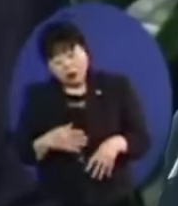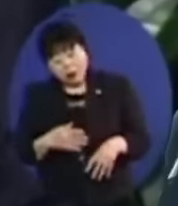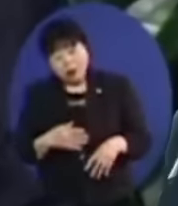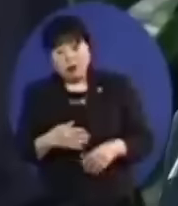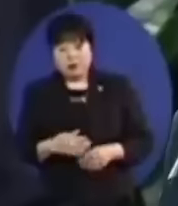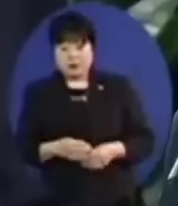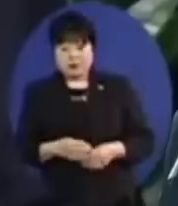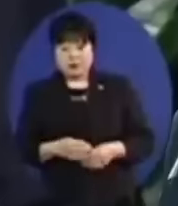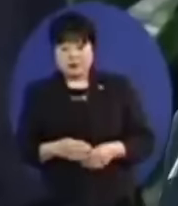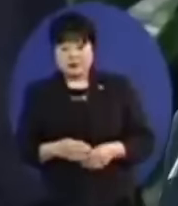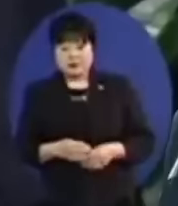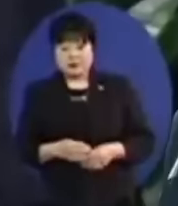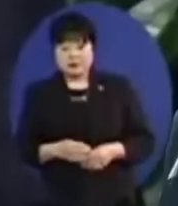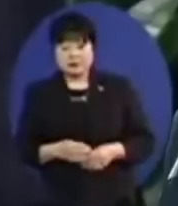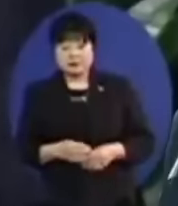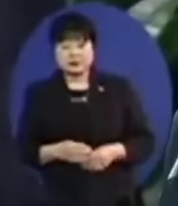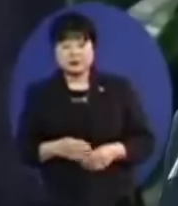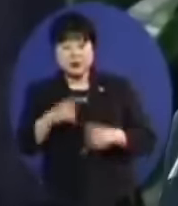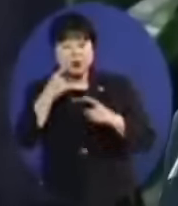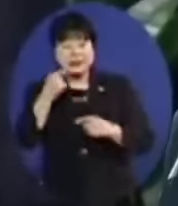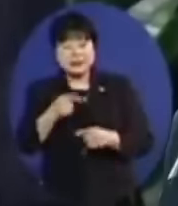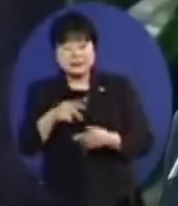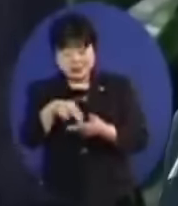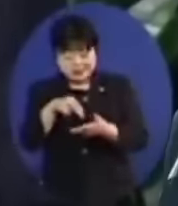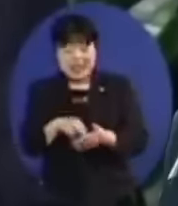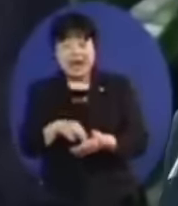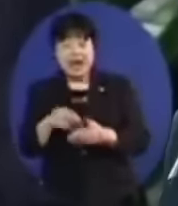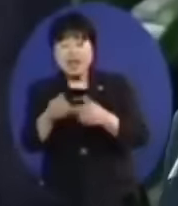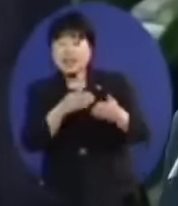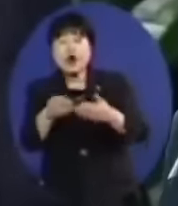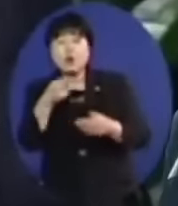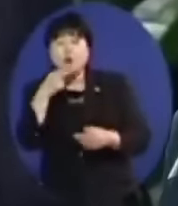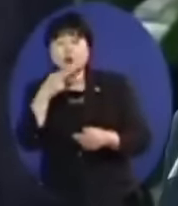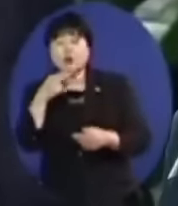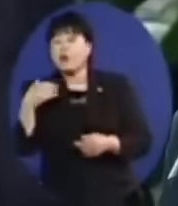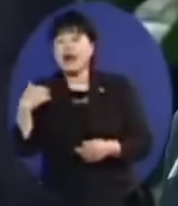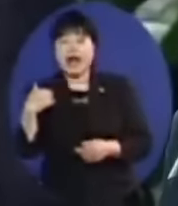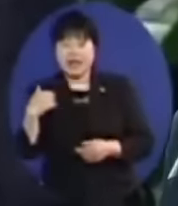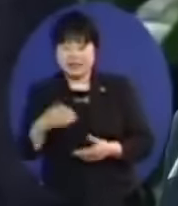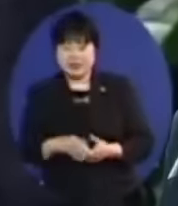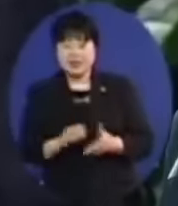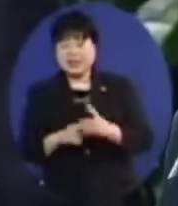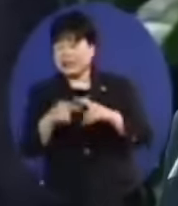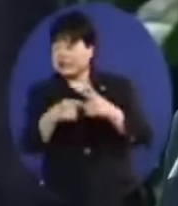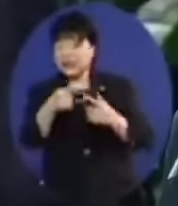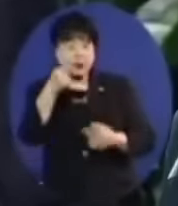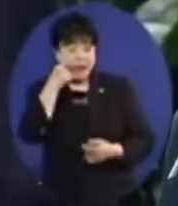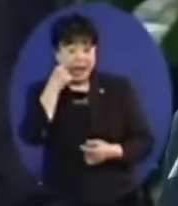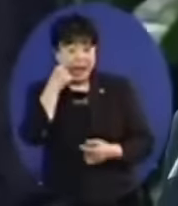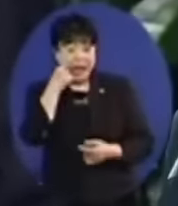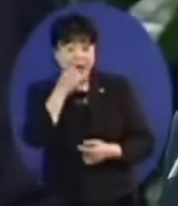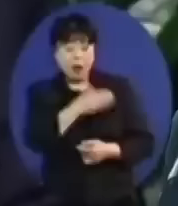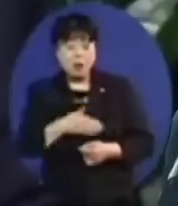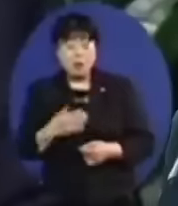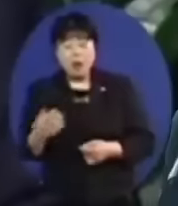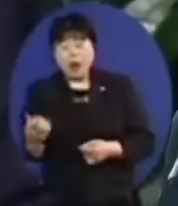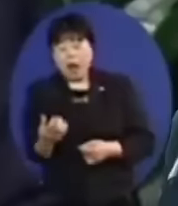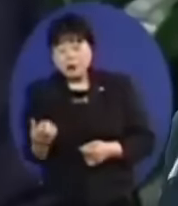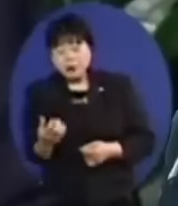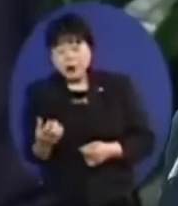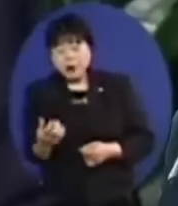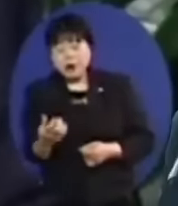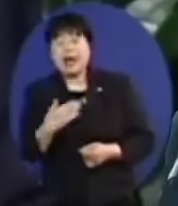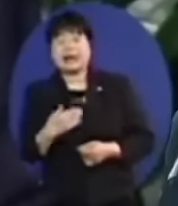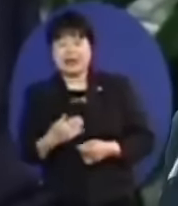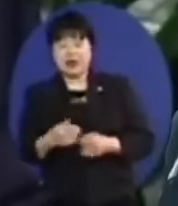내 처지에 안 있어 본 사람은 내 말이 무슨 말인지 모를 겁니다. 과부가 과부